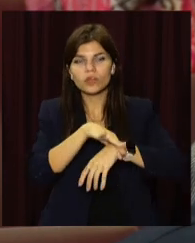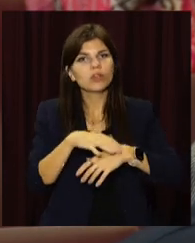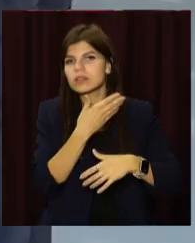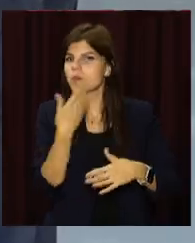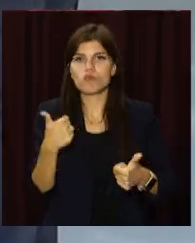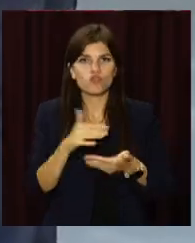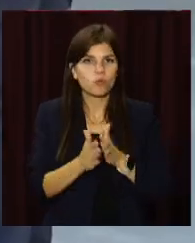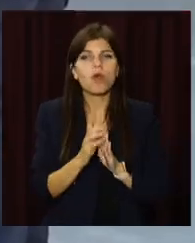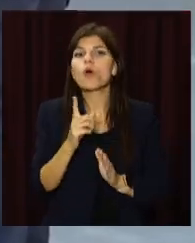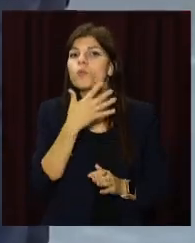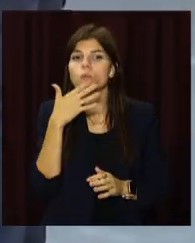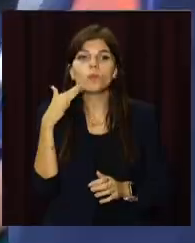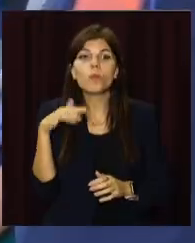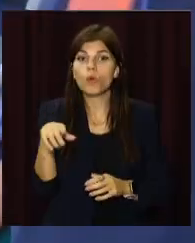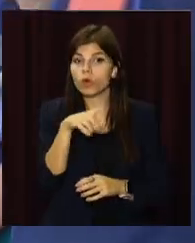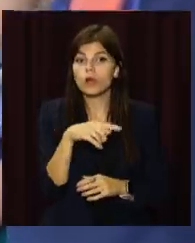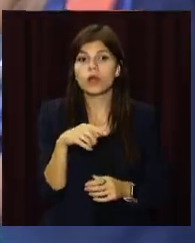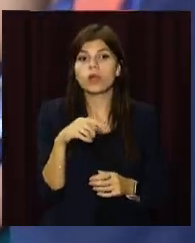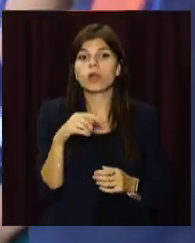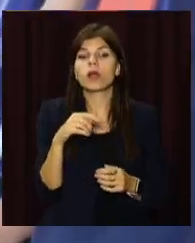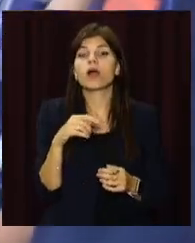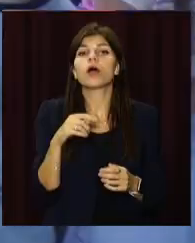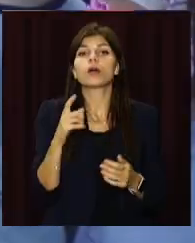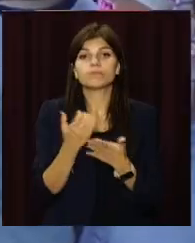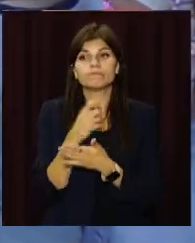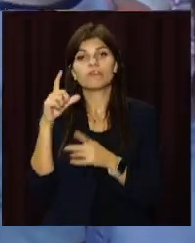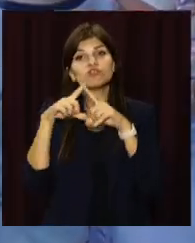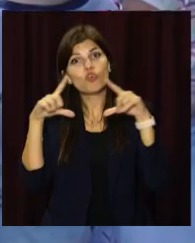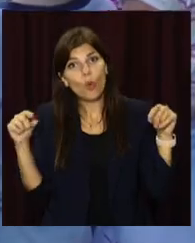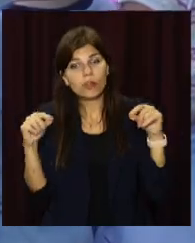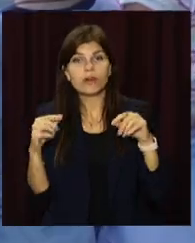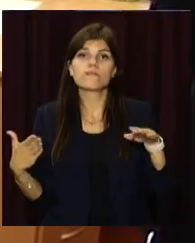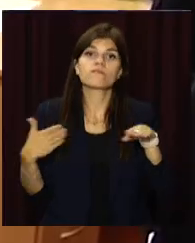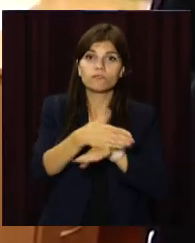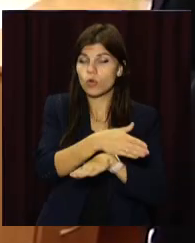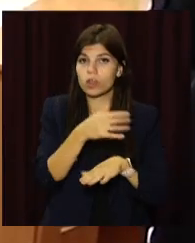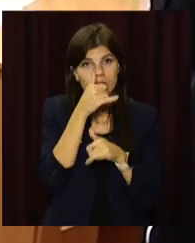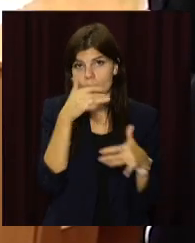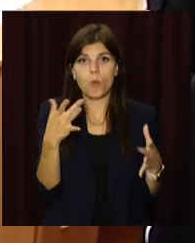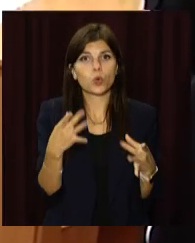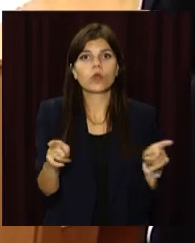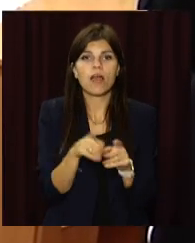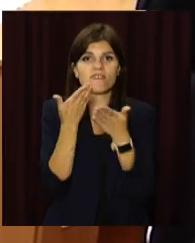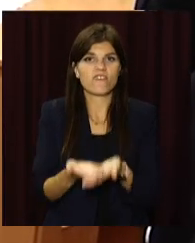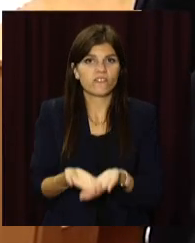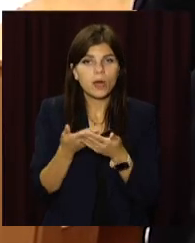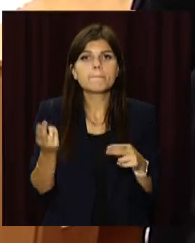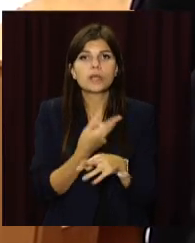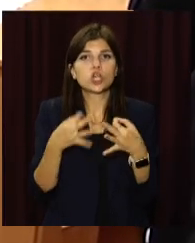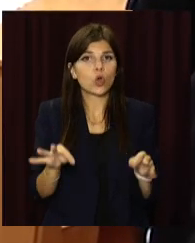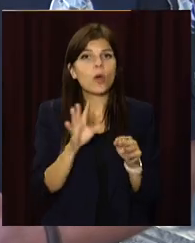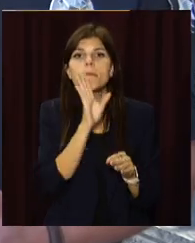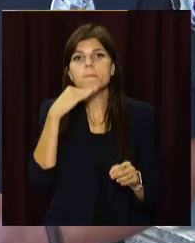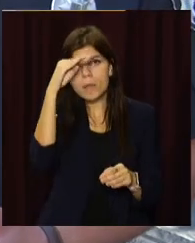дозволу батьків не мають права проводити роз'яснювальні роботи у школах. Цим займається ювенальна поліція. Проте консолідація вчителів та